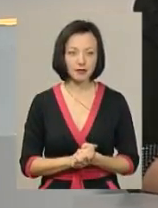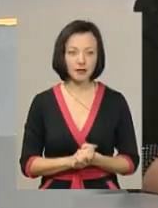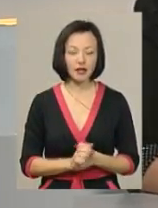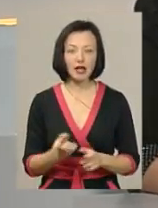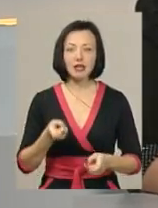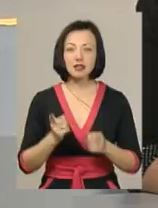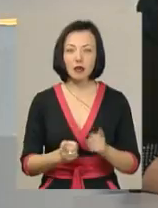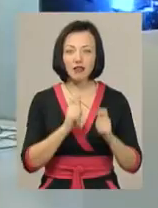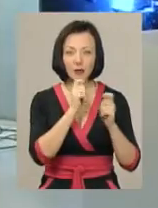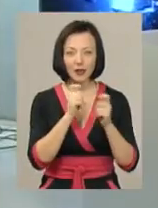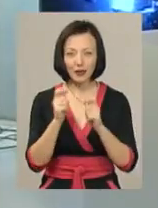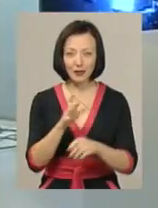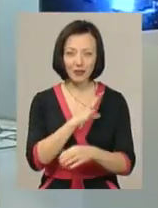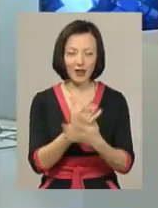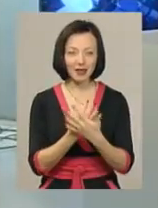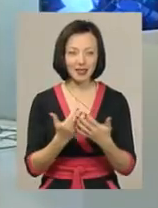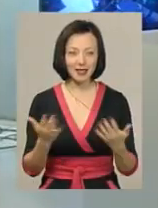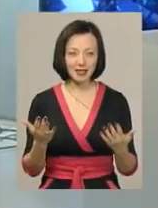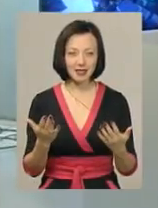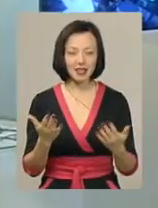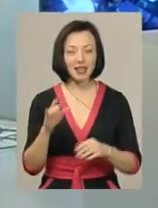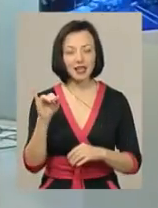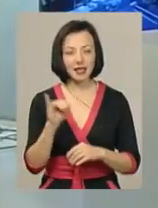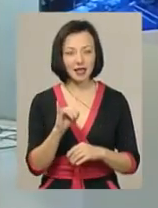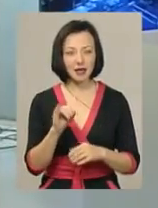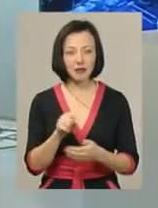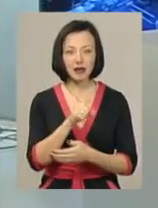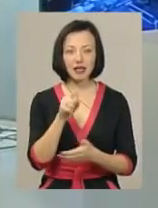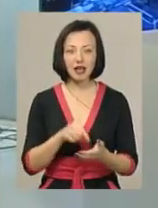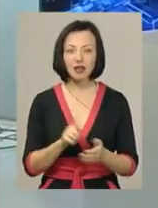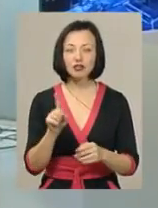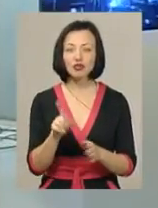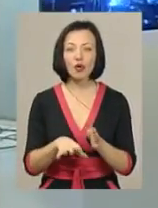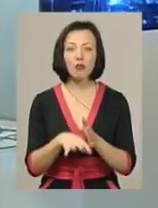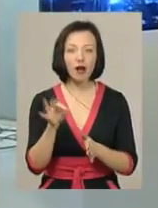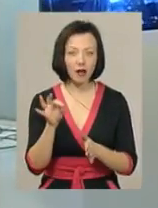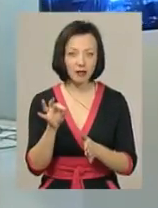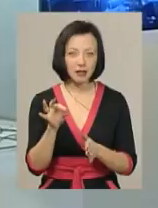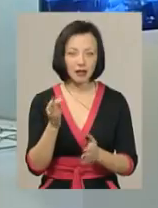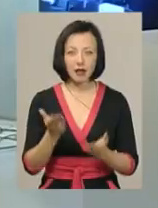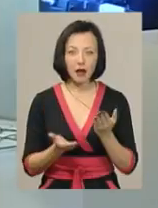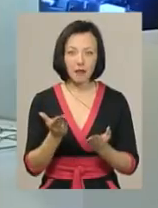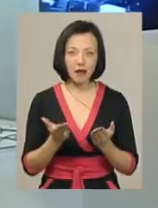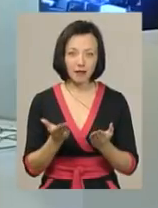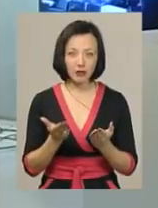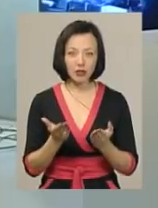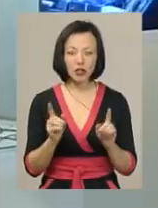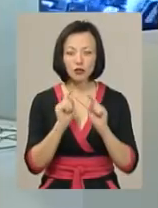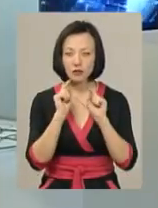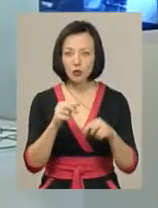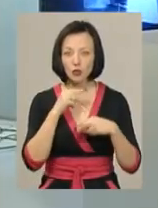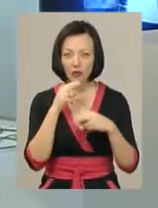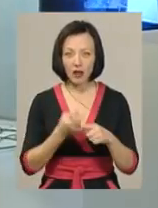насправді подарунки бувають різні От і питання що обрати Напевно що на що все ж таки звернути